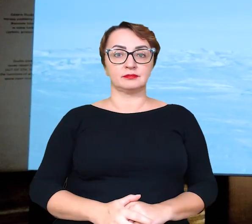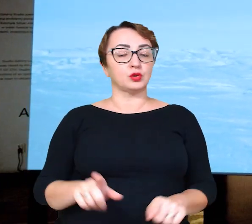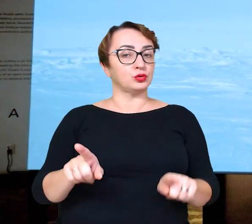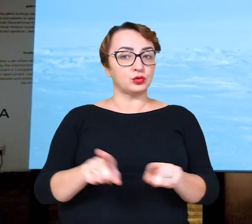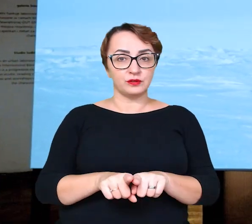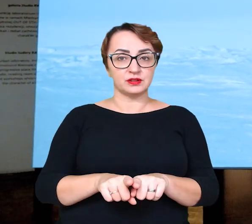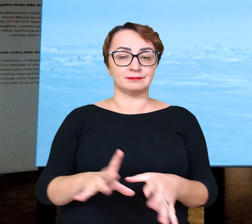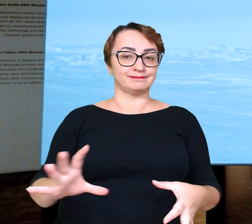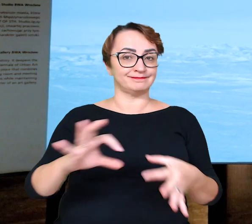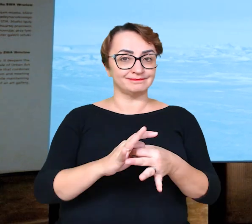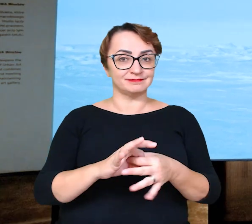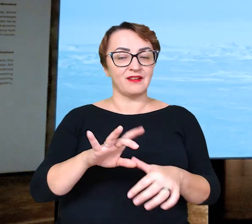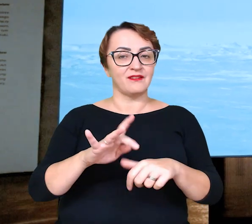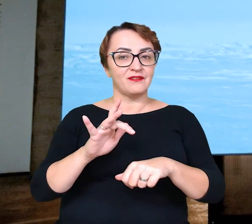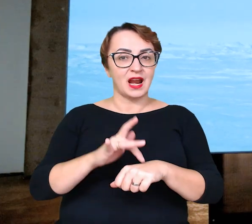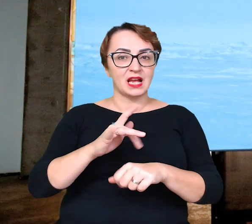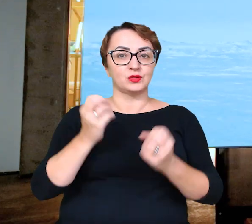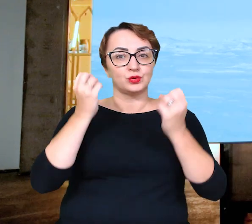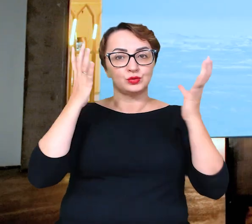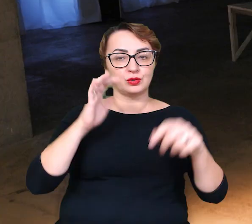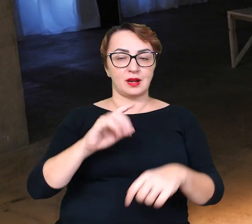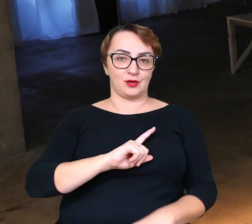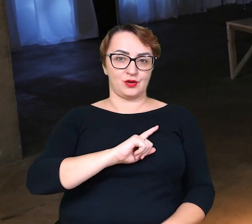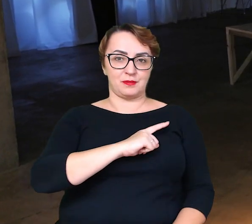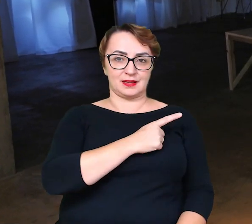również nawiązującą do wrażliwości i kultury romantycznej.